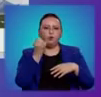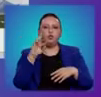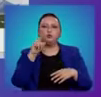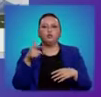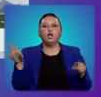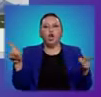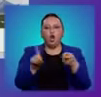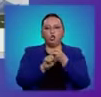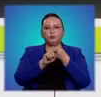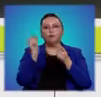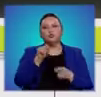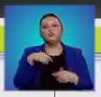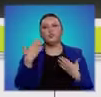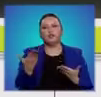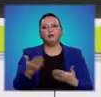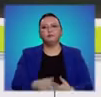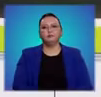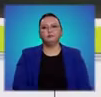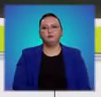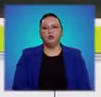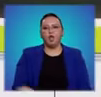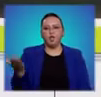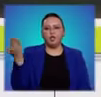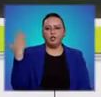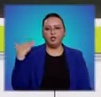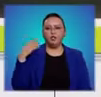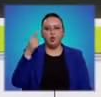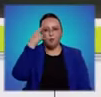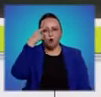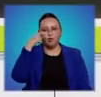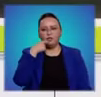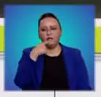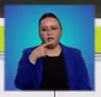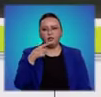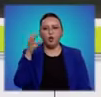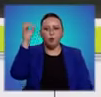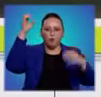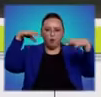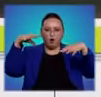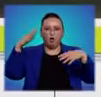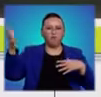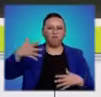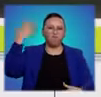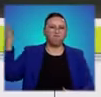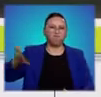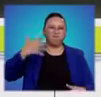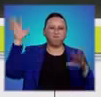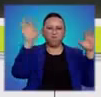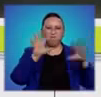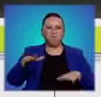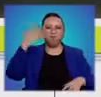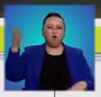бичигт буулгаарай. Эртний монгол хэлэнд бороо хэмээх нь зашин шуурга салхи шамархтай хорыг хэлдэг